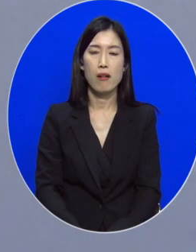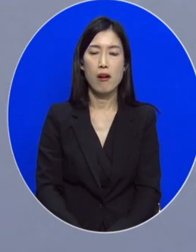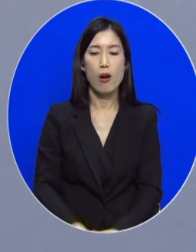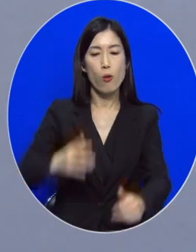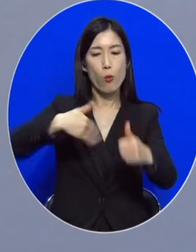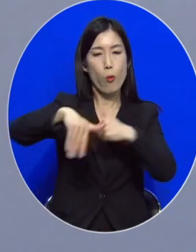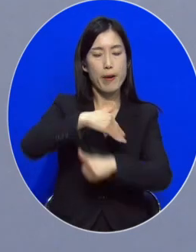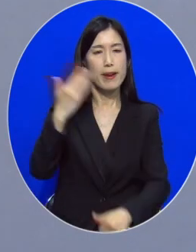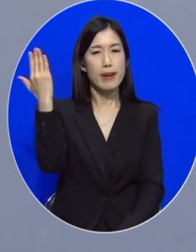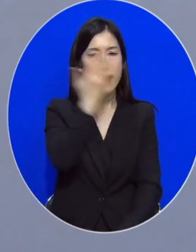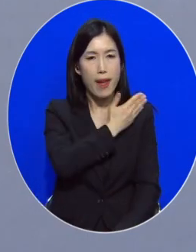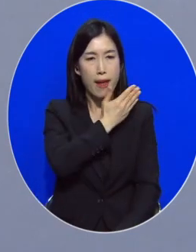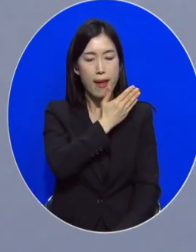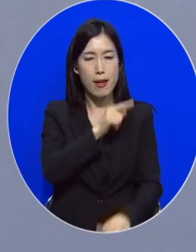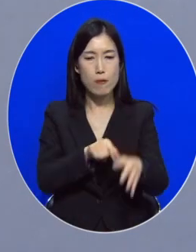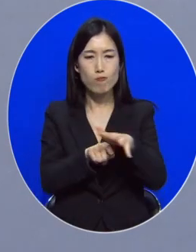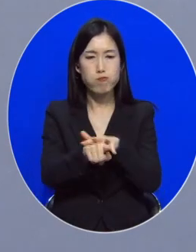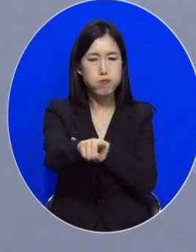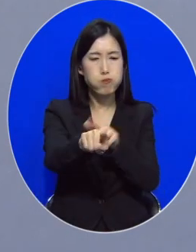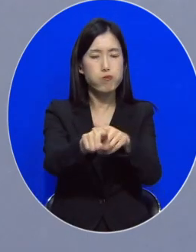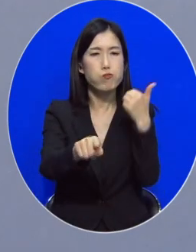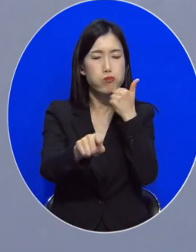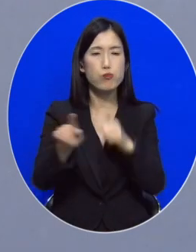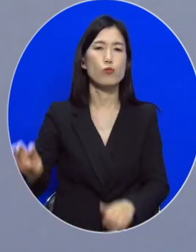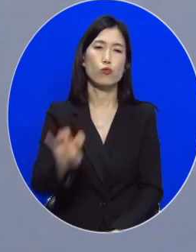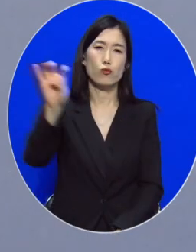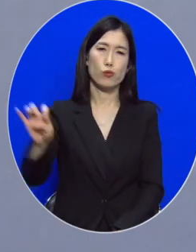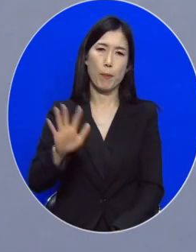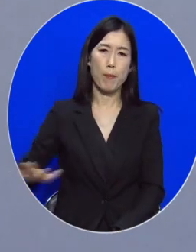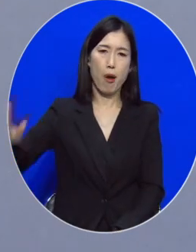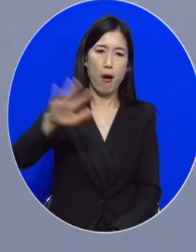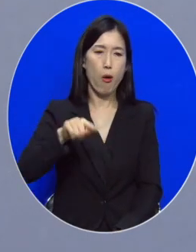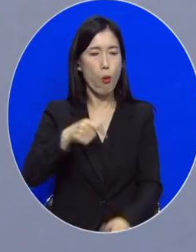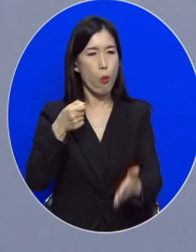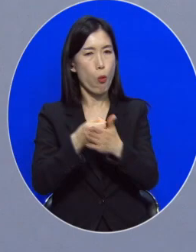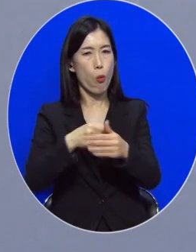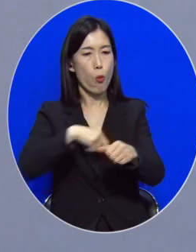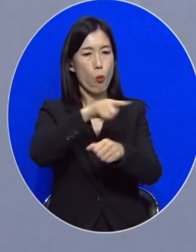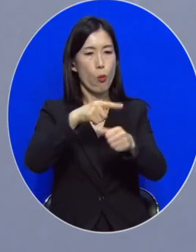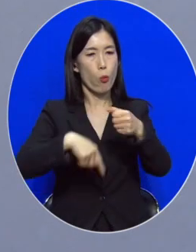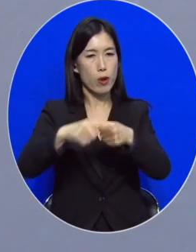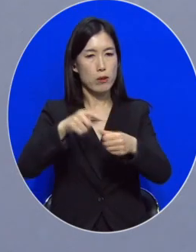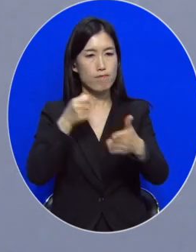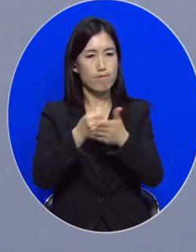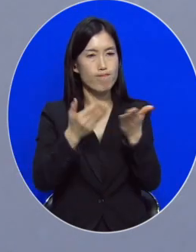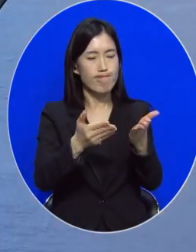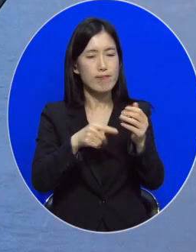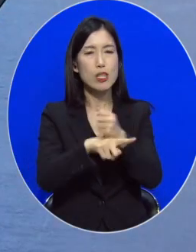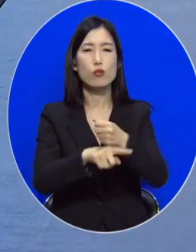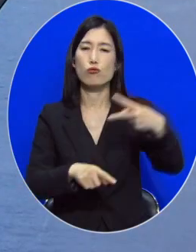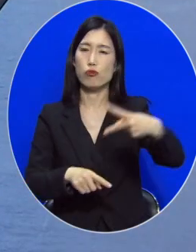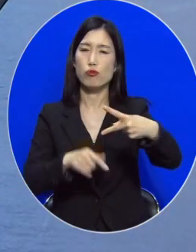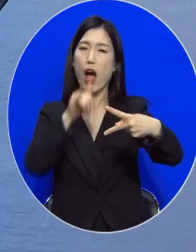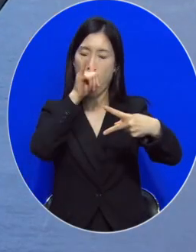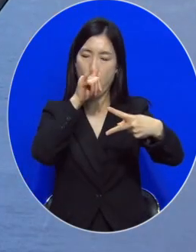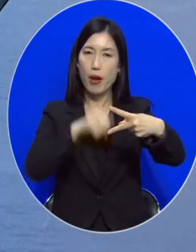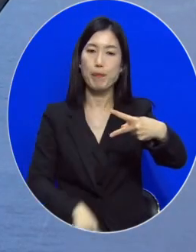친환경적인 경제 선두주자인 유럽연합이 이렇게 결정한 데는 두 가지 이유가 있습니다